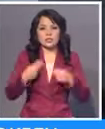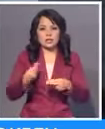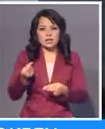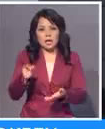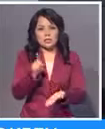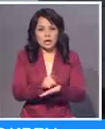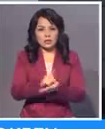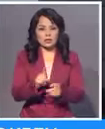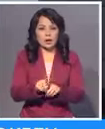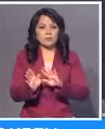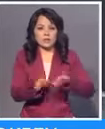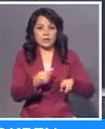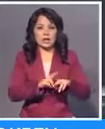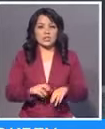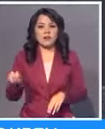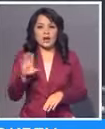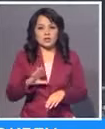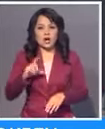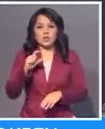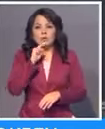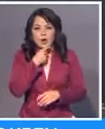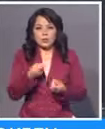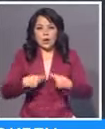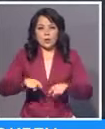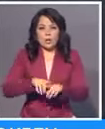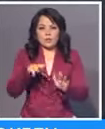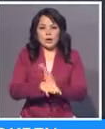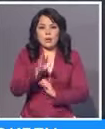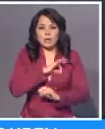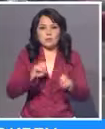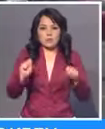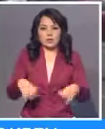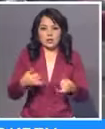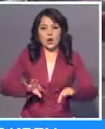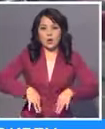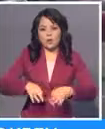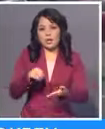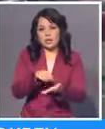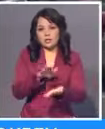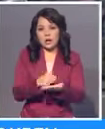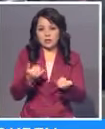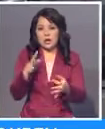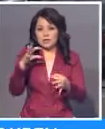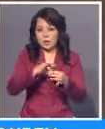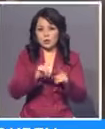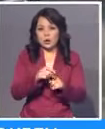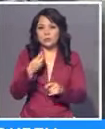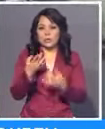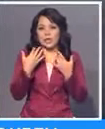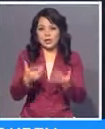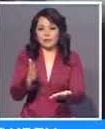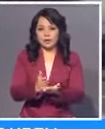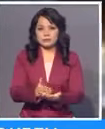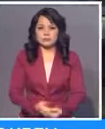төлемдерді төлегеннен кейін ғана Еуразиялық экономикалық одақ елдерінде пайдалануға болады. Көлікті тіркеуге қою үшін де бірнеше талап